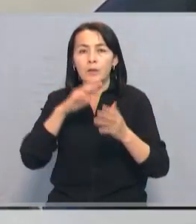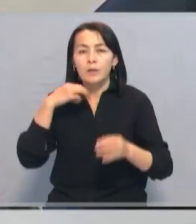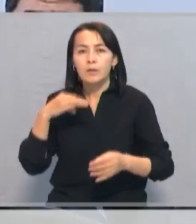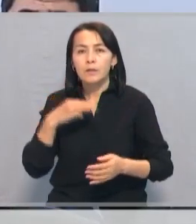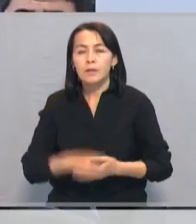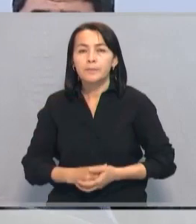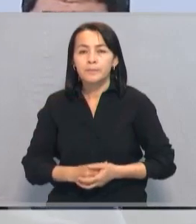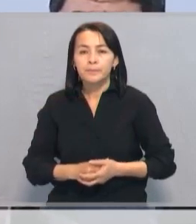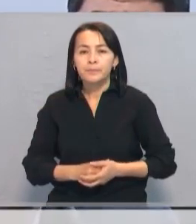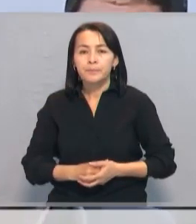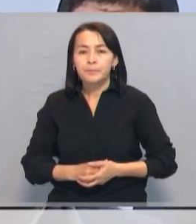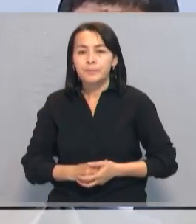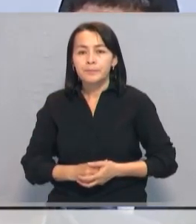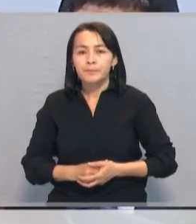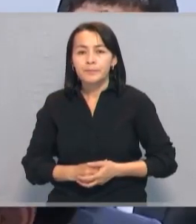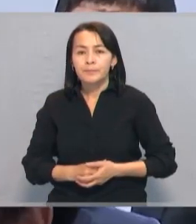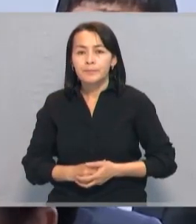Туркестан.